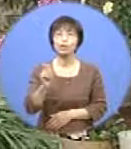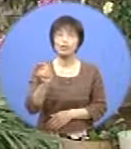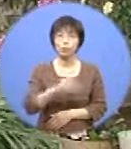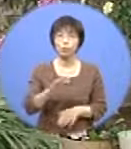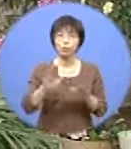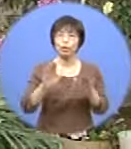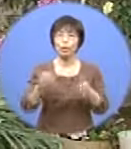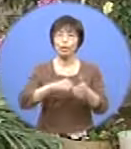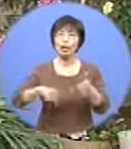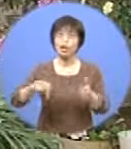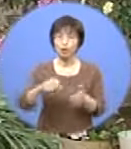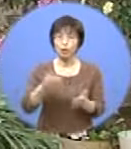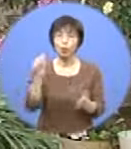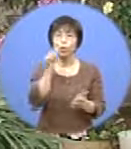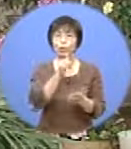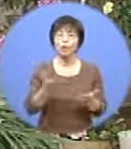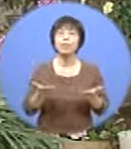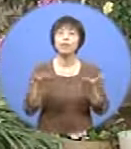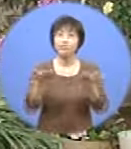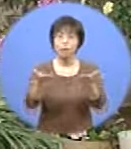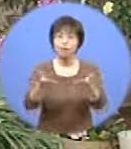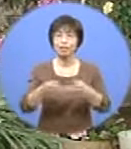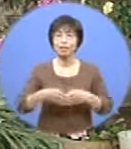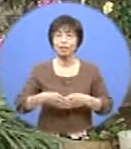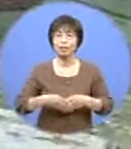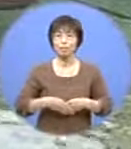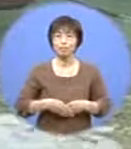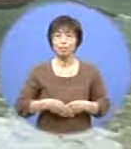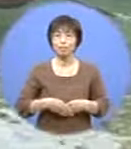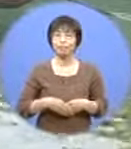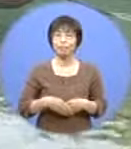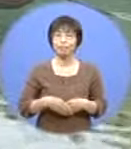今週の特集をご紹介しましょう。